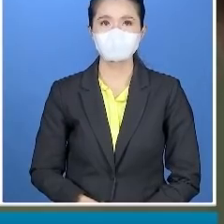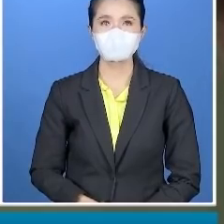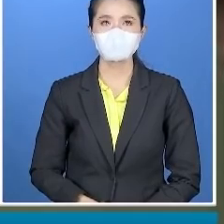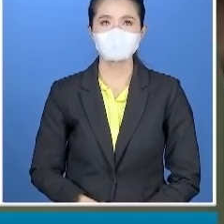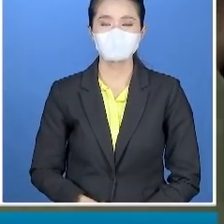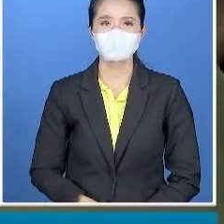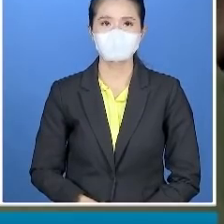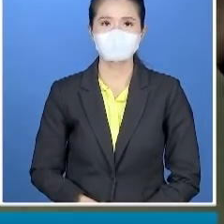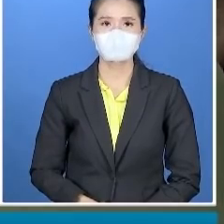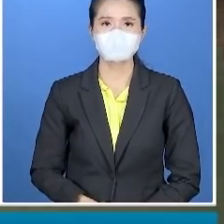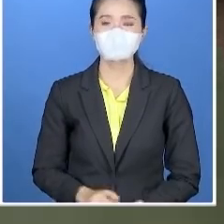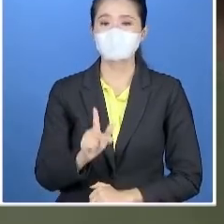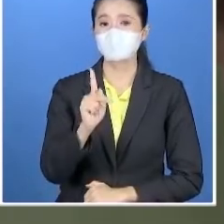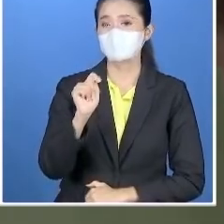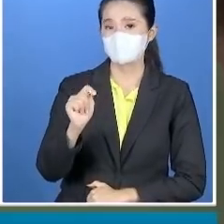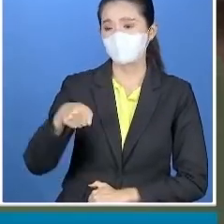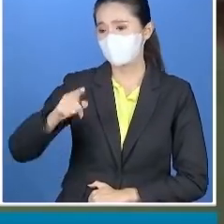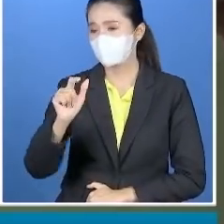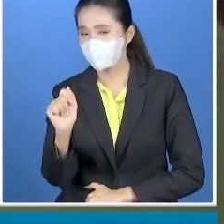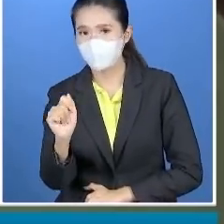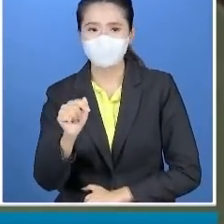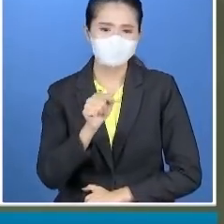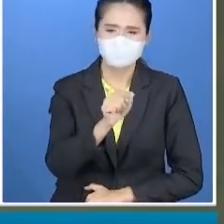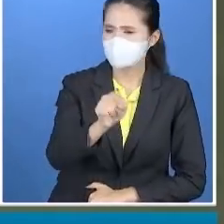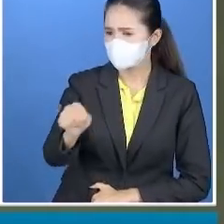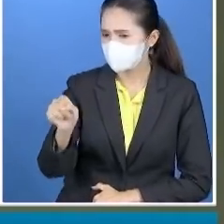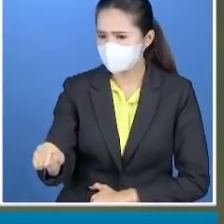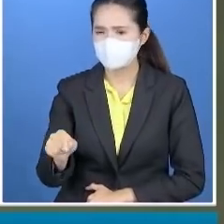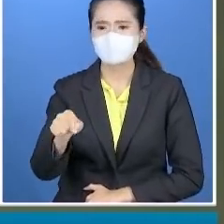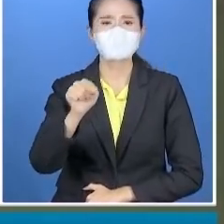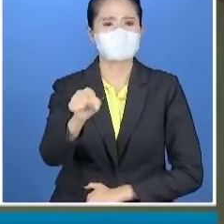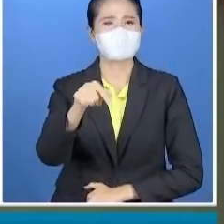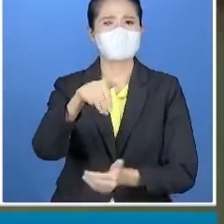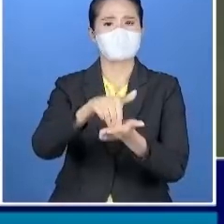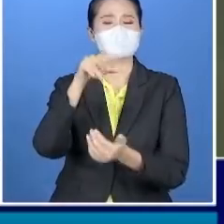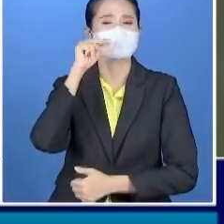ที่ทั้งกติกทั้งคุณปอทั้งแต่ละคนช่วยกันชี้เนี่ยมันชี้กลางน้ำหมดเลย